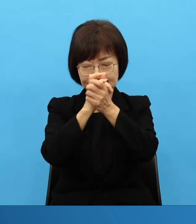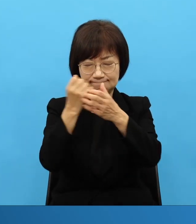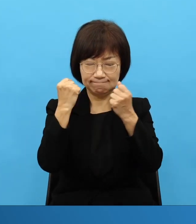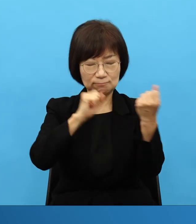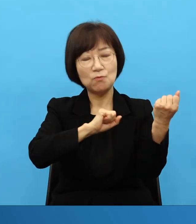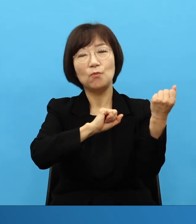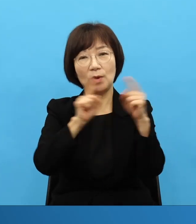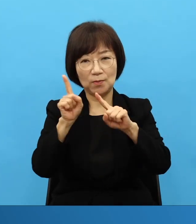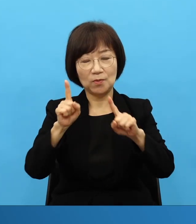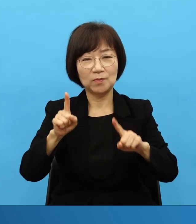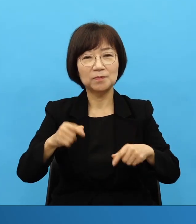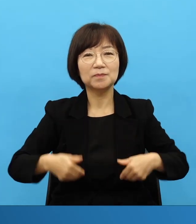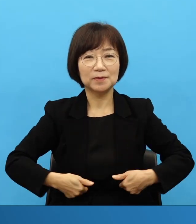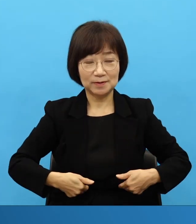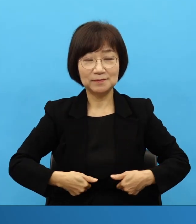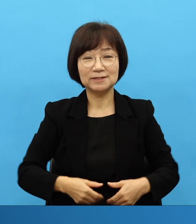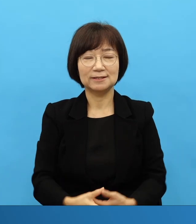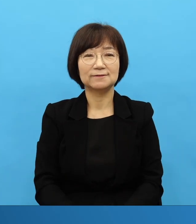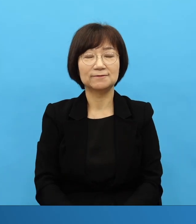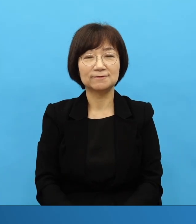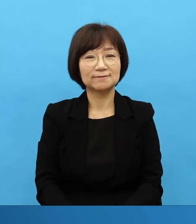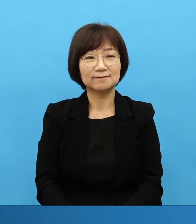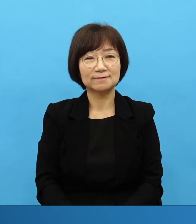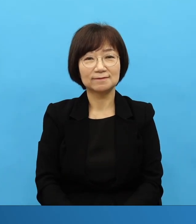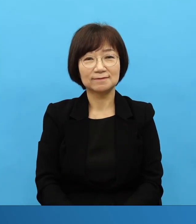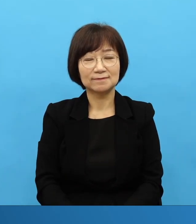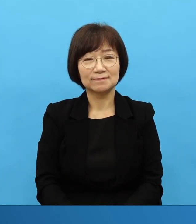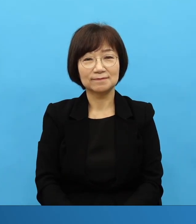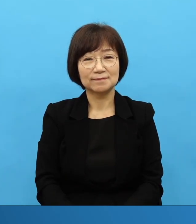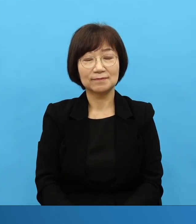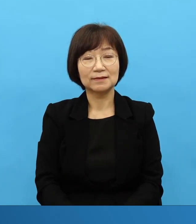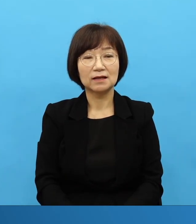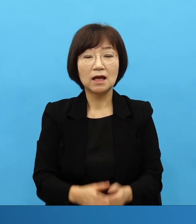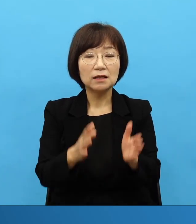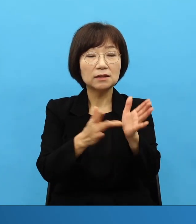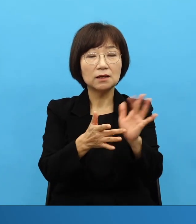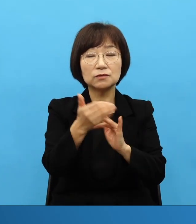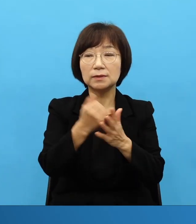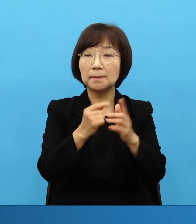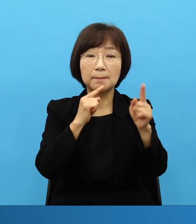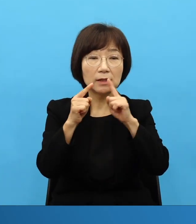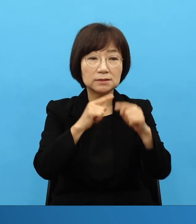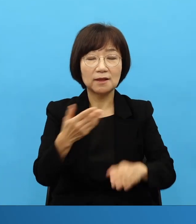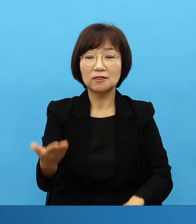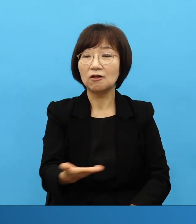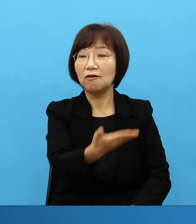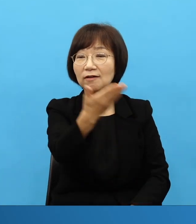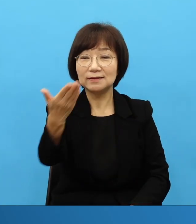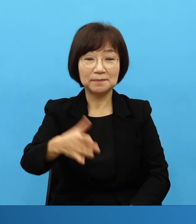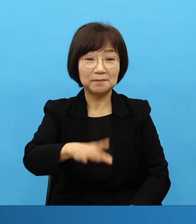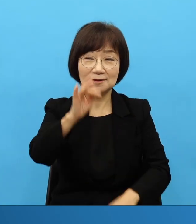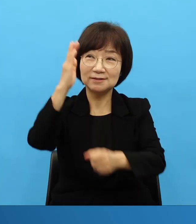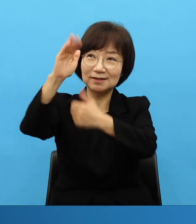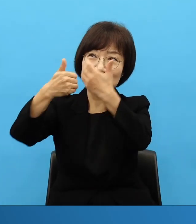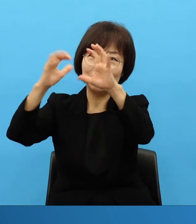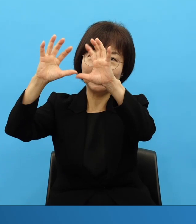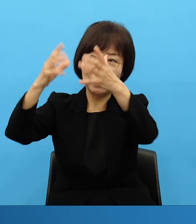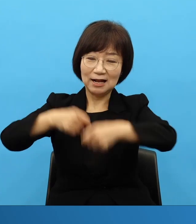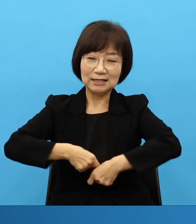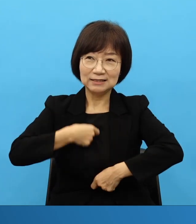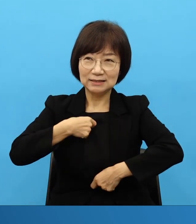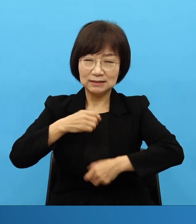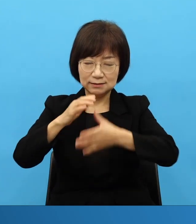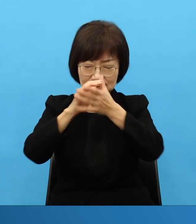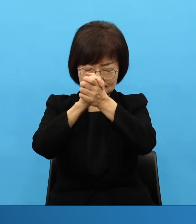393. 그래서 예수님이 너희는 먼저 그의 나라와 그의 의를 구하라. And that's 먼저. why Jesus says you have to